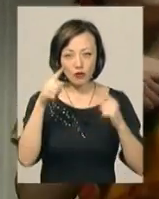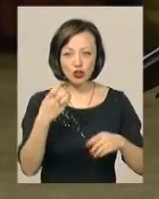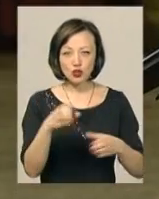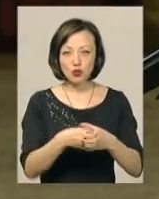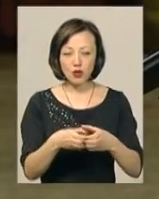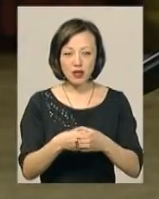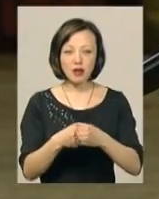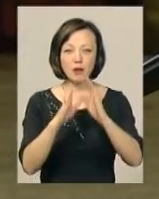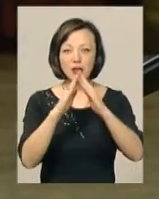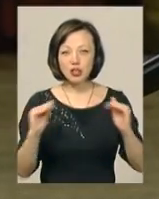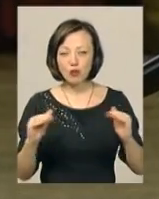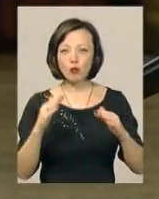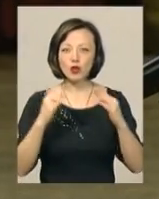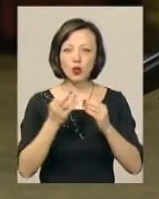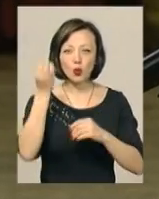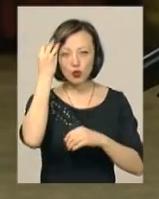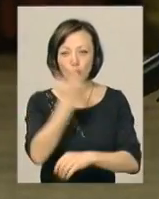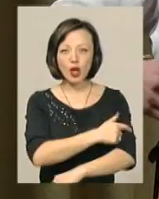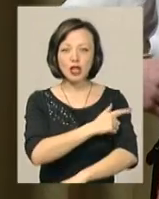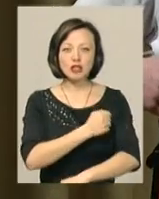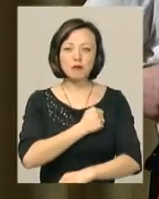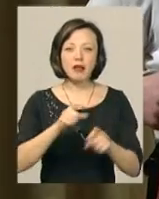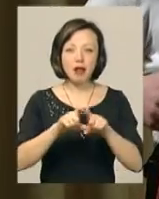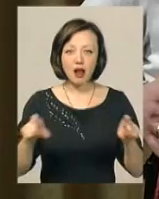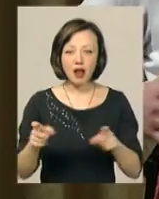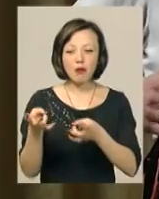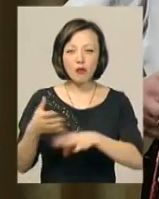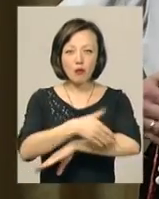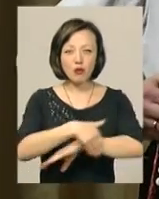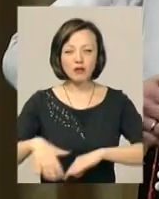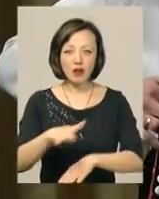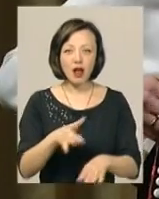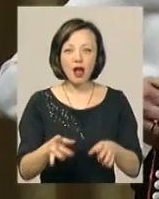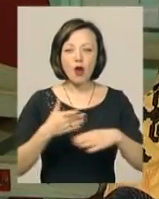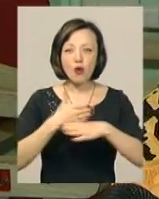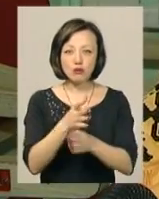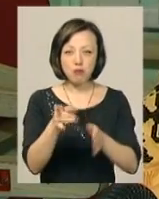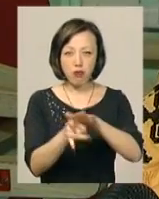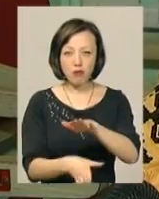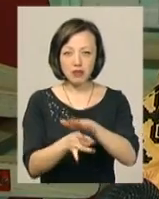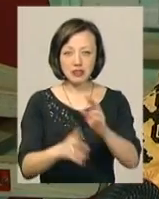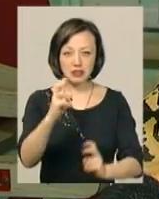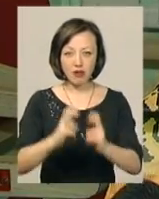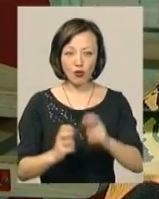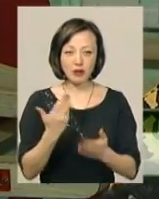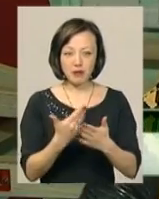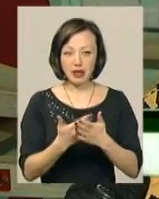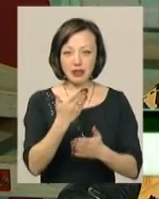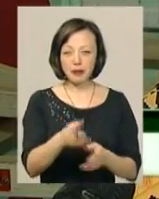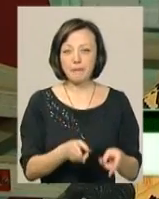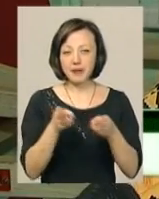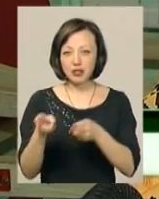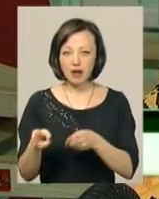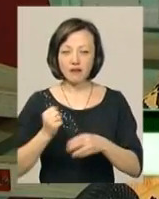виступала у бліндажах, будинках культури, шпиталях, на покинутих подвір'ях і розбомблених заводах. Ти приїжджаєш у якусь військову частину,